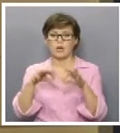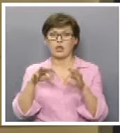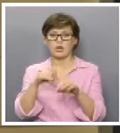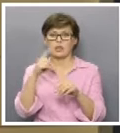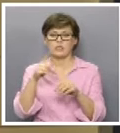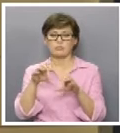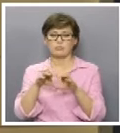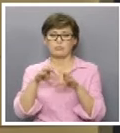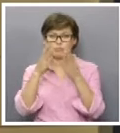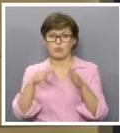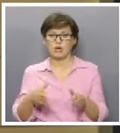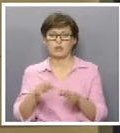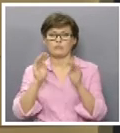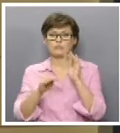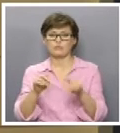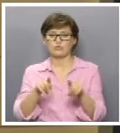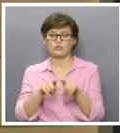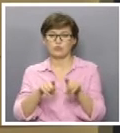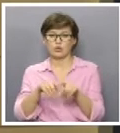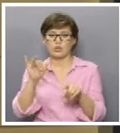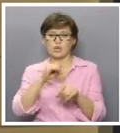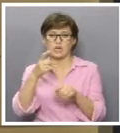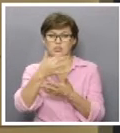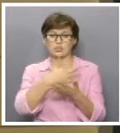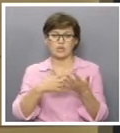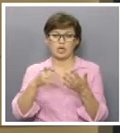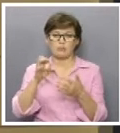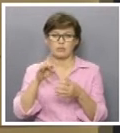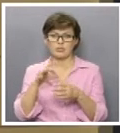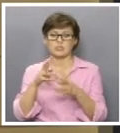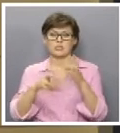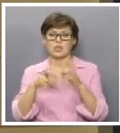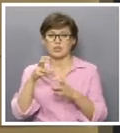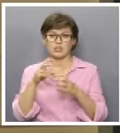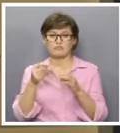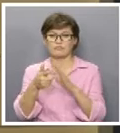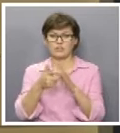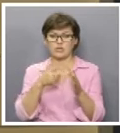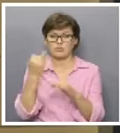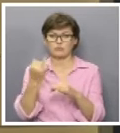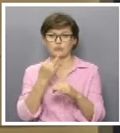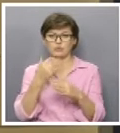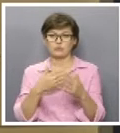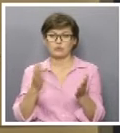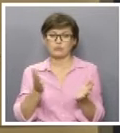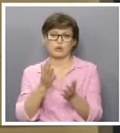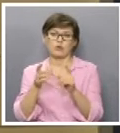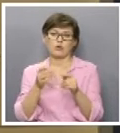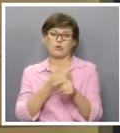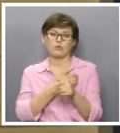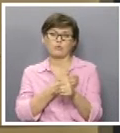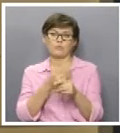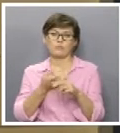газ баллонды құрылғыны орнату, сондай-ақ газ жинақтаушы компрессорлық станциясына инвестициялық қызығушылықты ынталандыру мақсаты